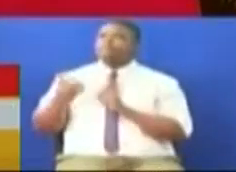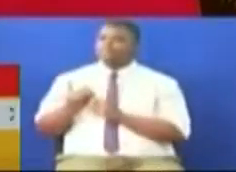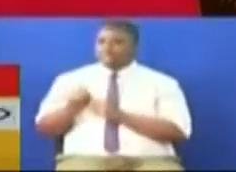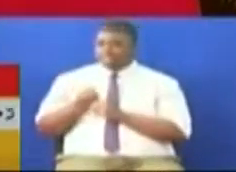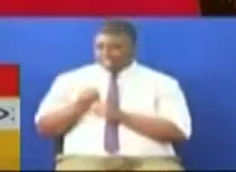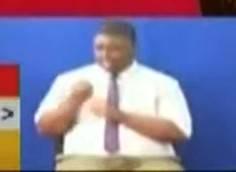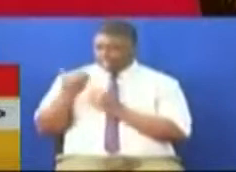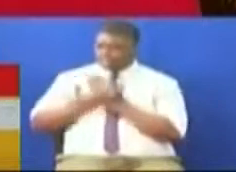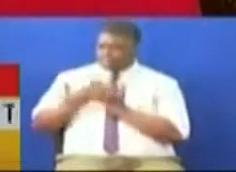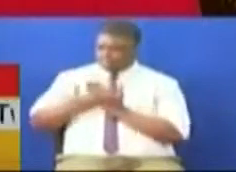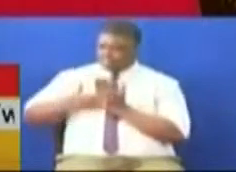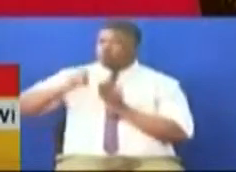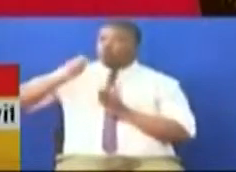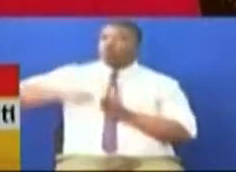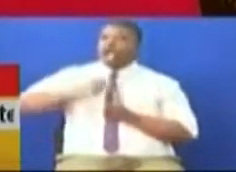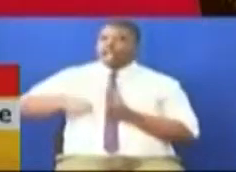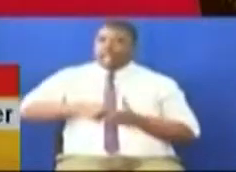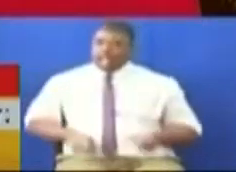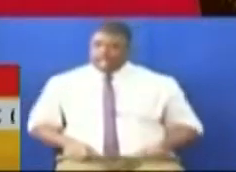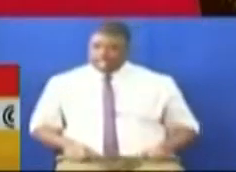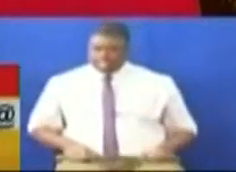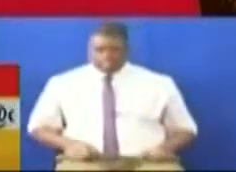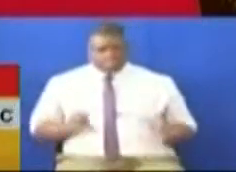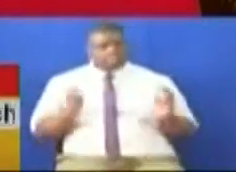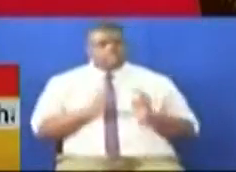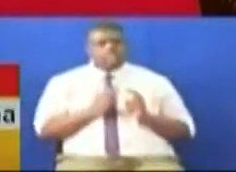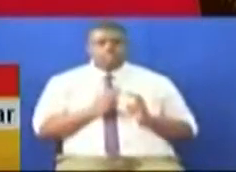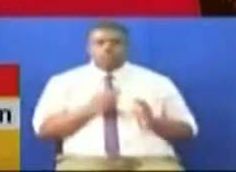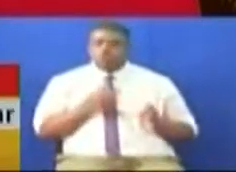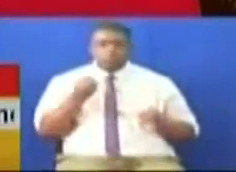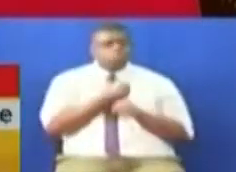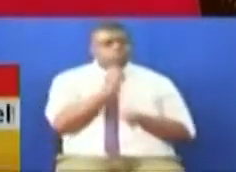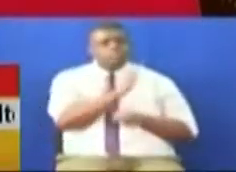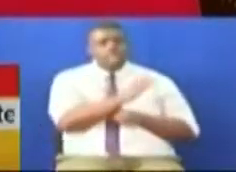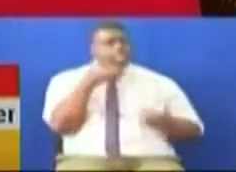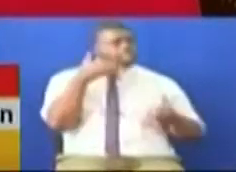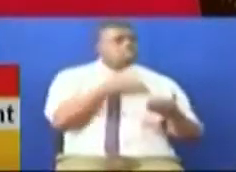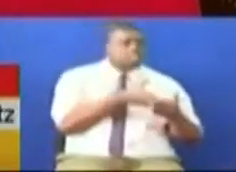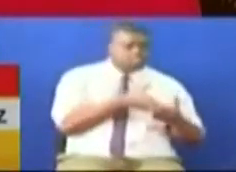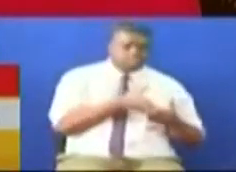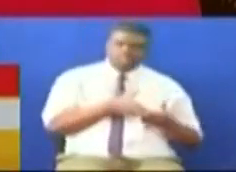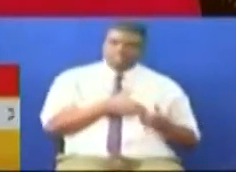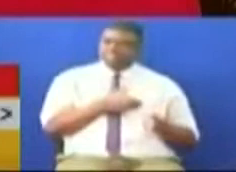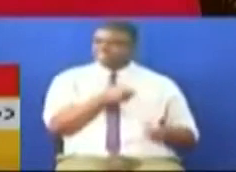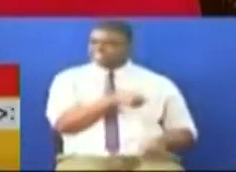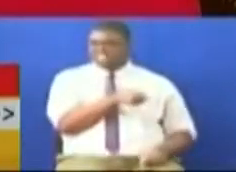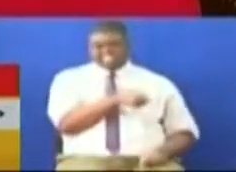viwanda. Kwa kukwamisha TANESCO ni kukwamisha shirika letu,